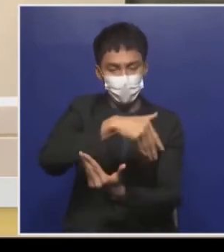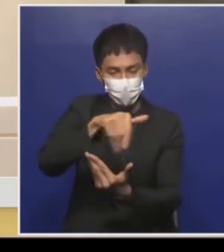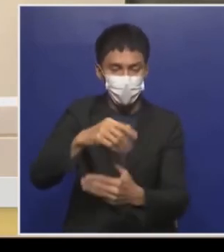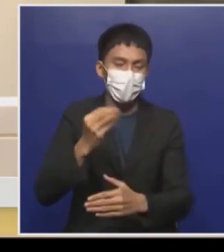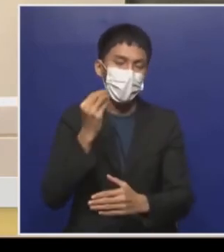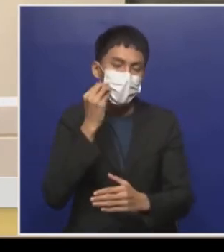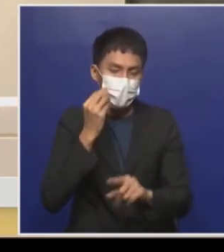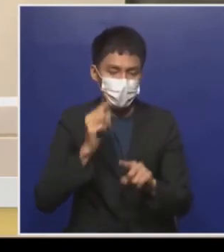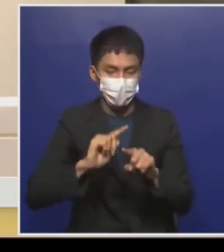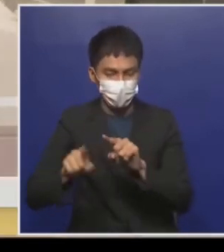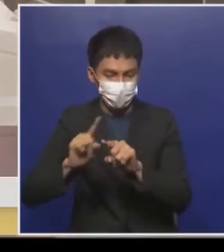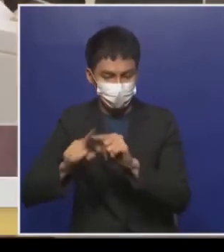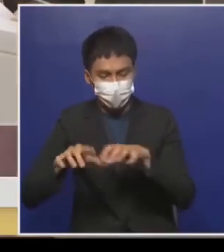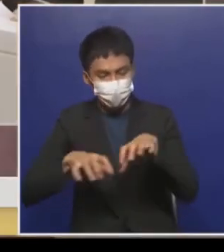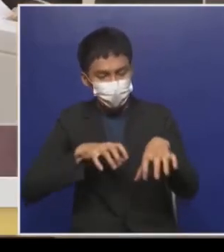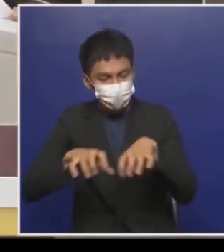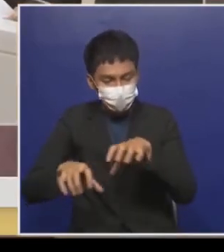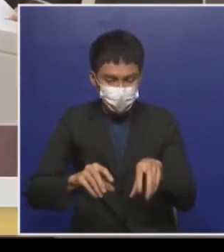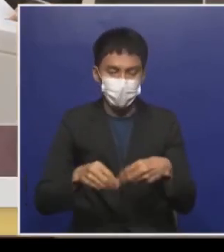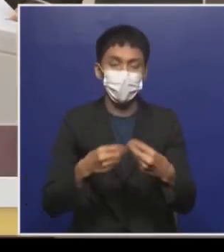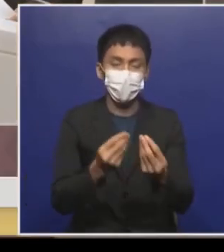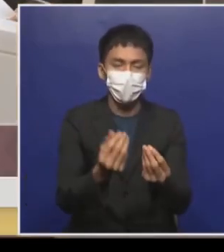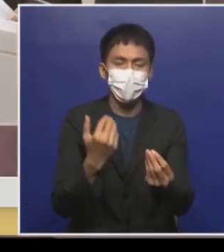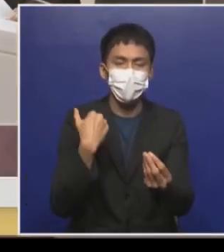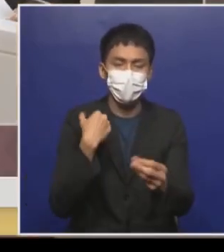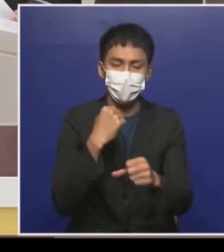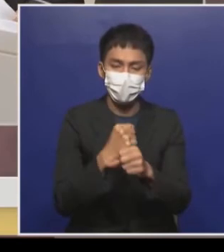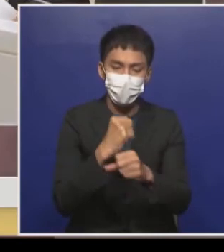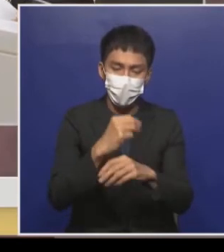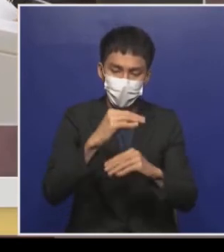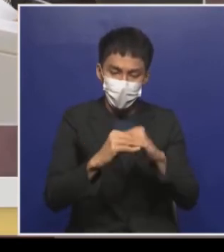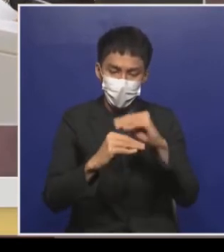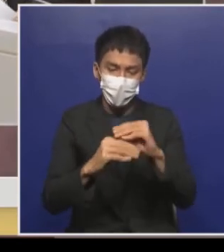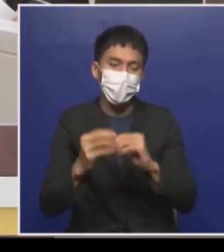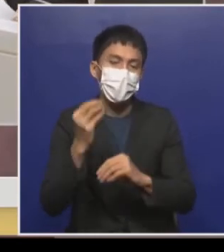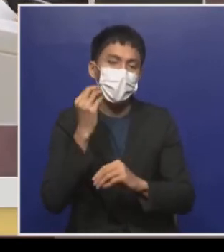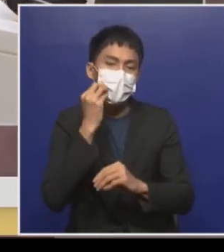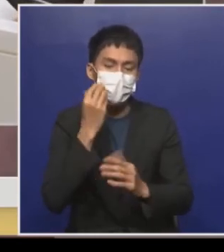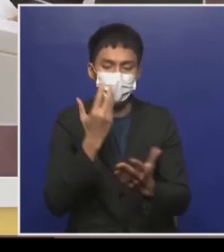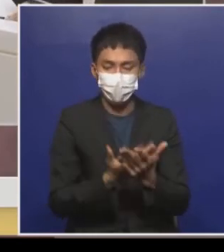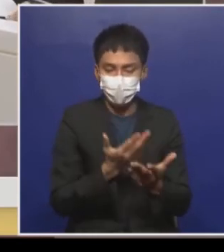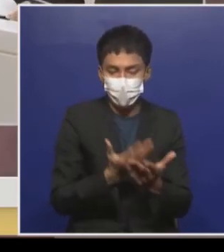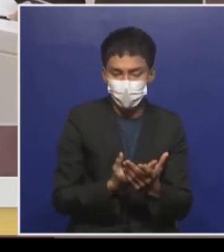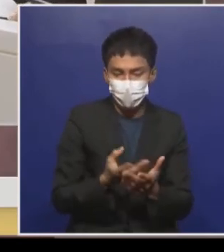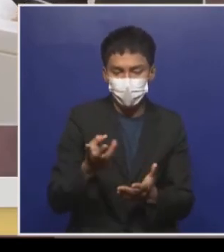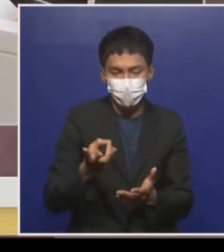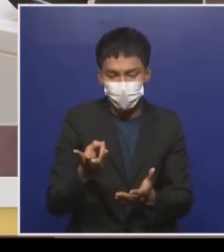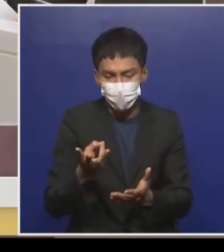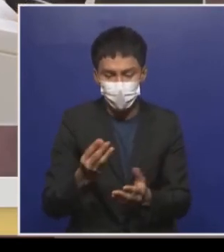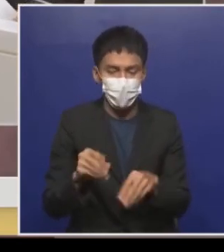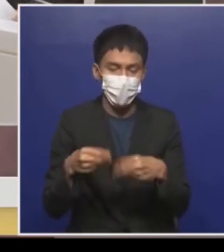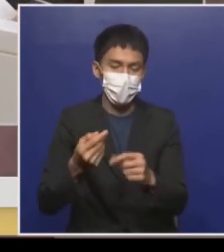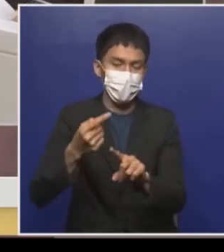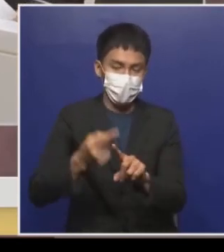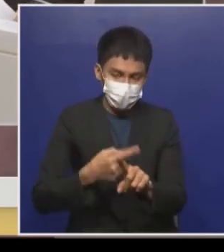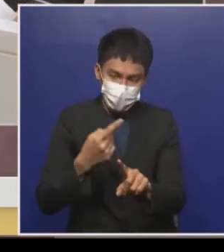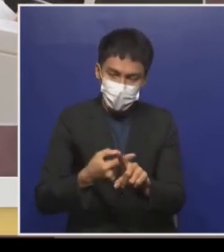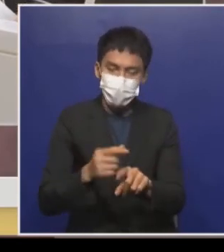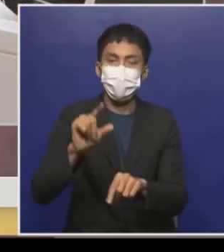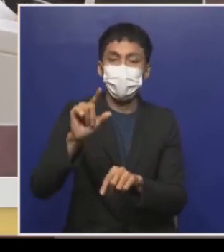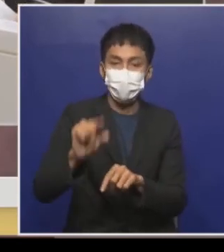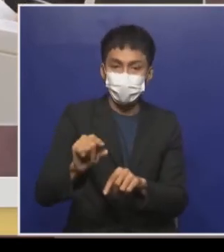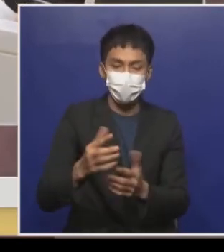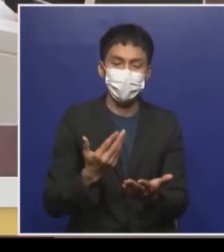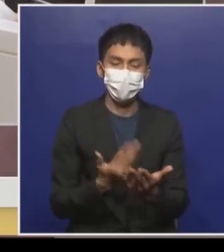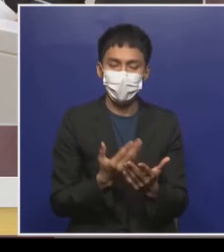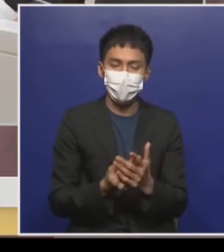ซึวนนี้รฐบาลก็กำนังสร้างบ้านให้ผู้สูงอายุที่มีรได้น้อยเช่าในราคาถูกเดอน